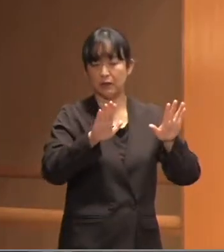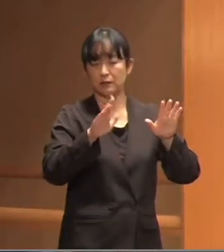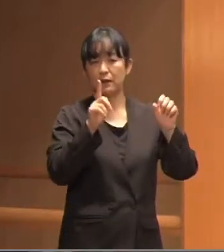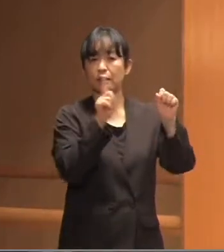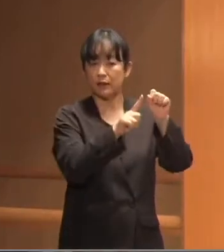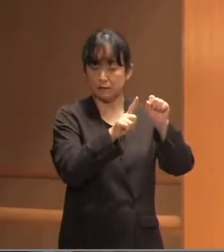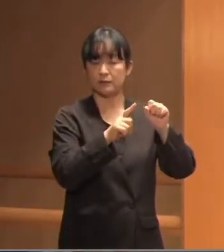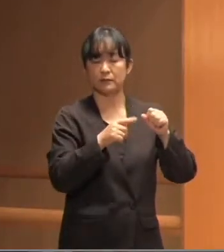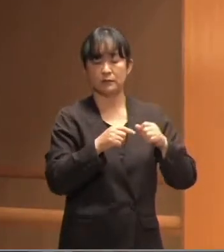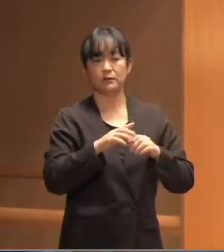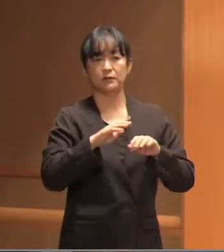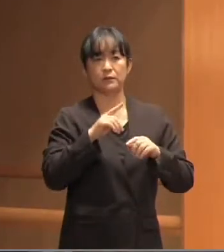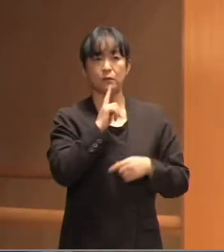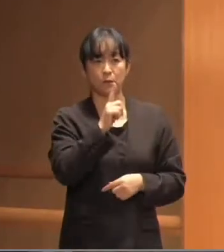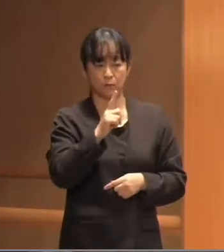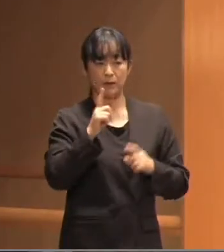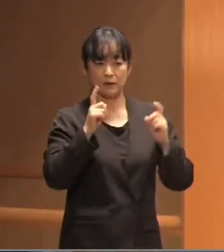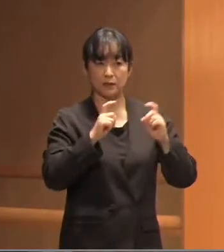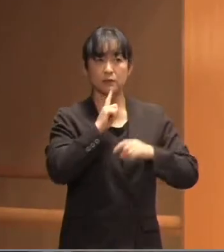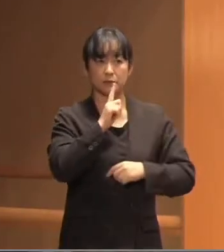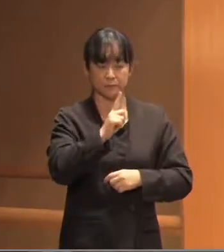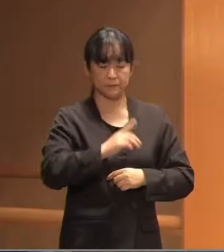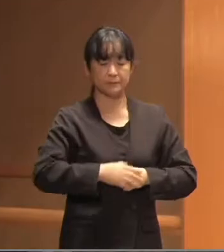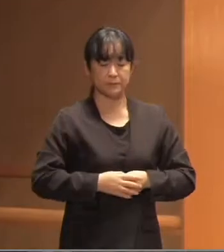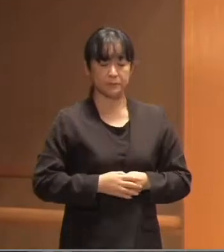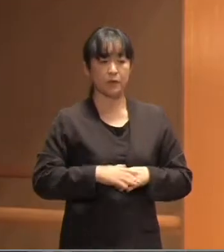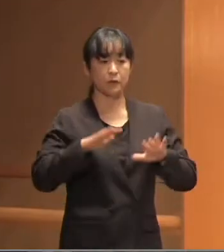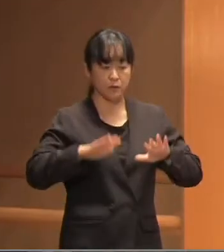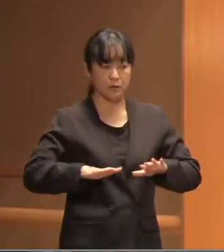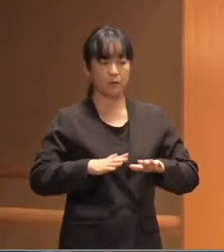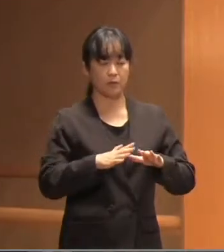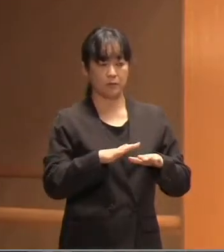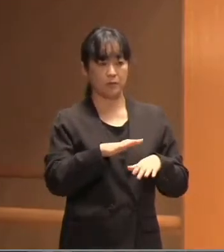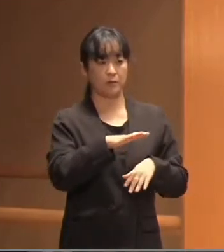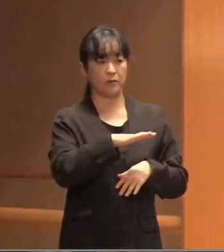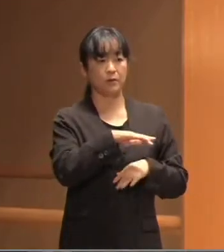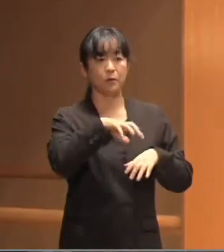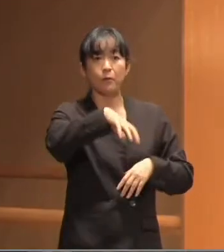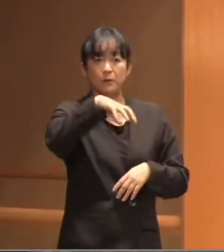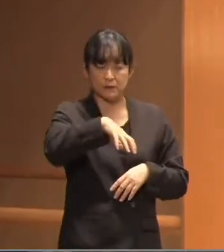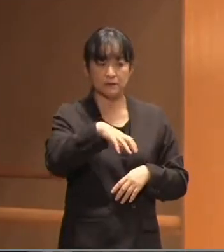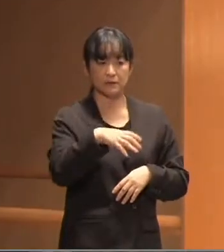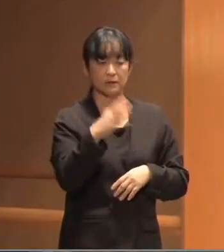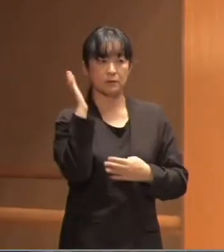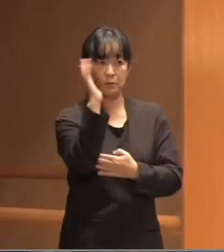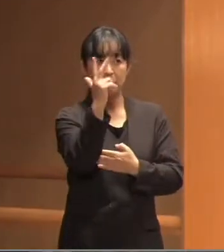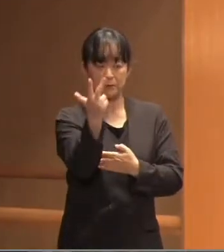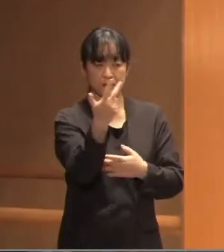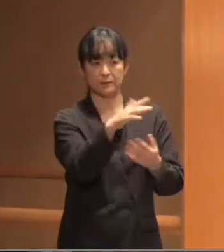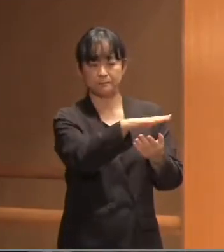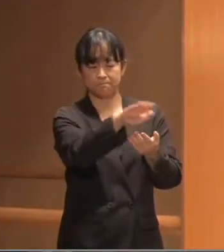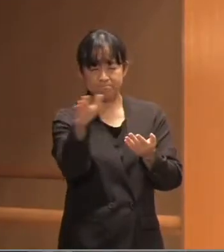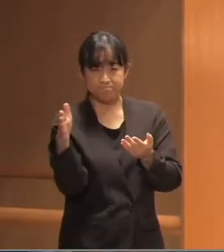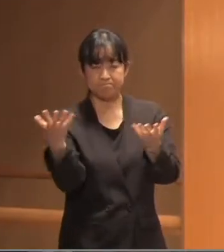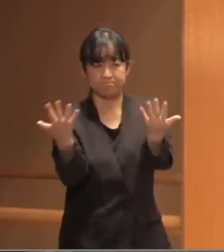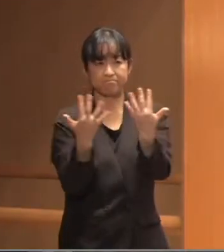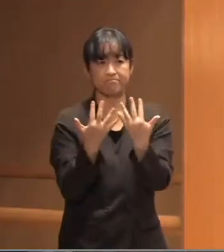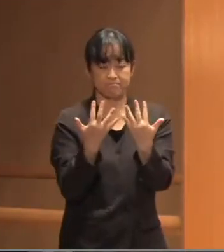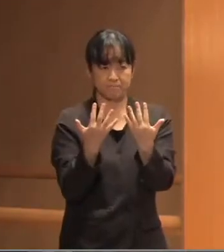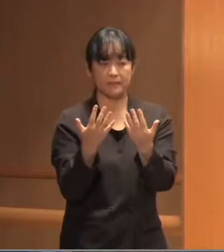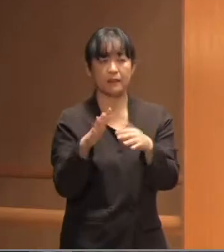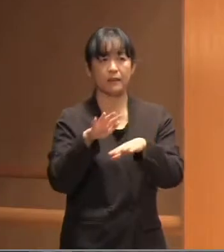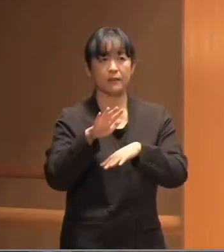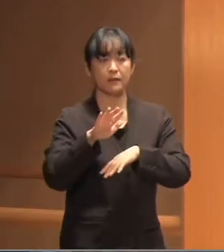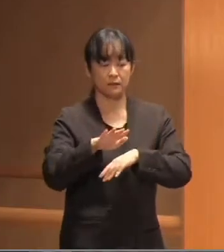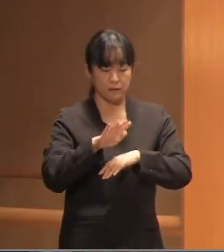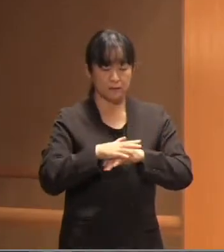げます。本日ここに多方面からの講師をお迎えし、豊田国際紙フォーラム